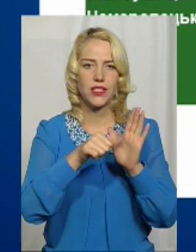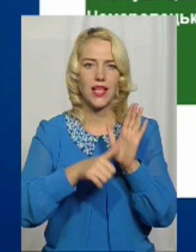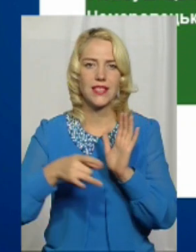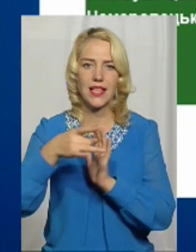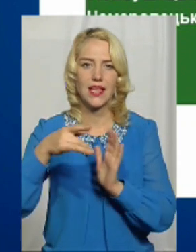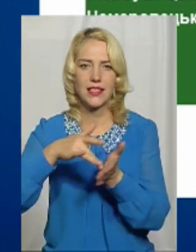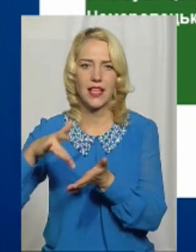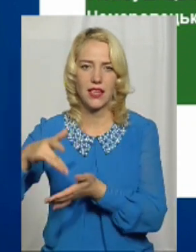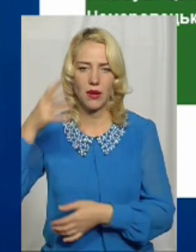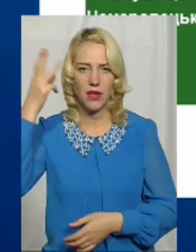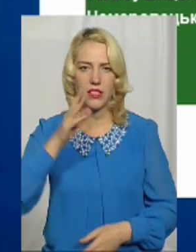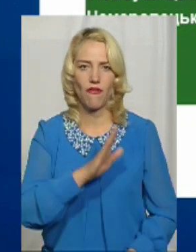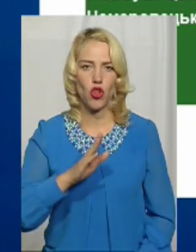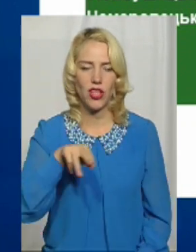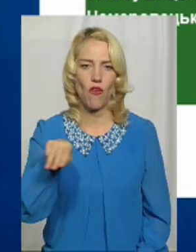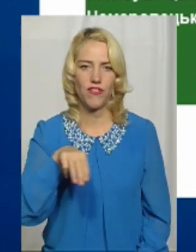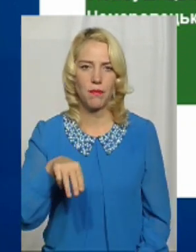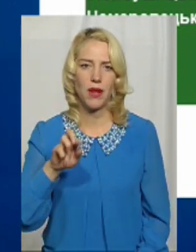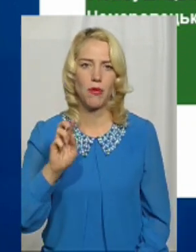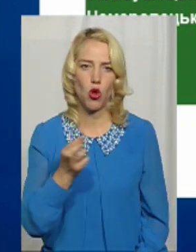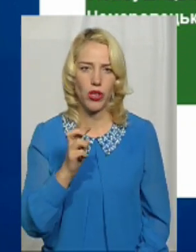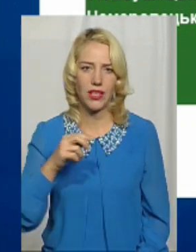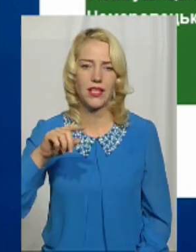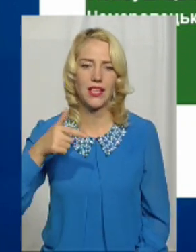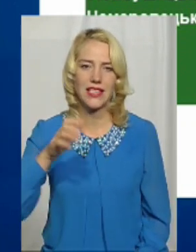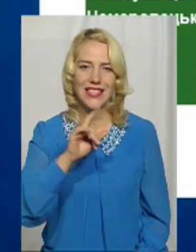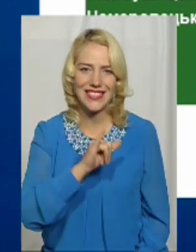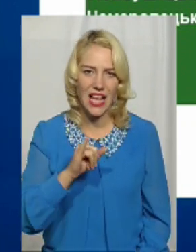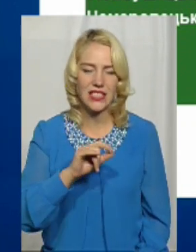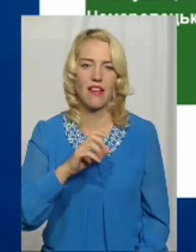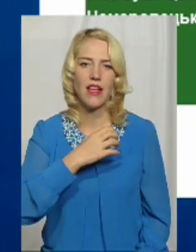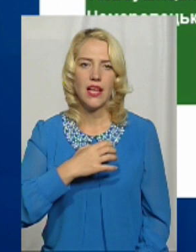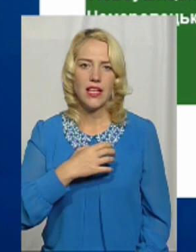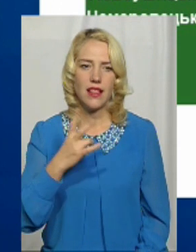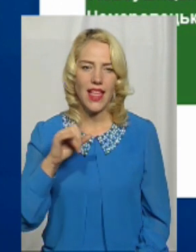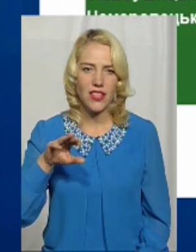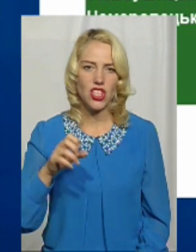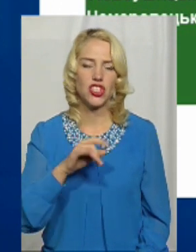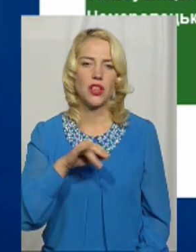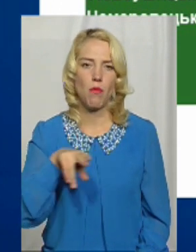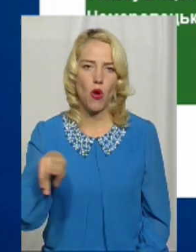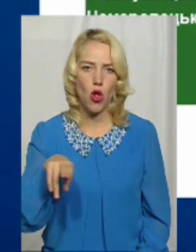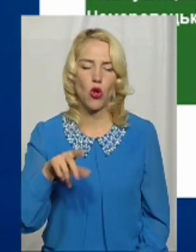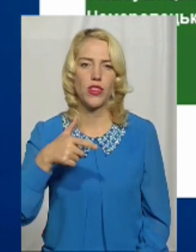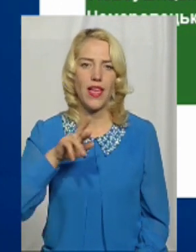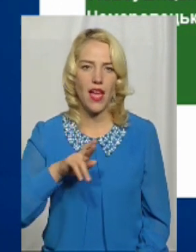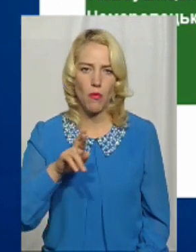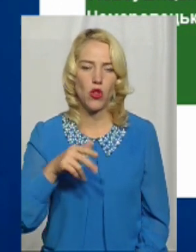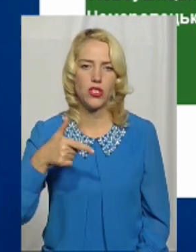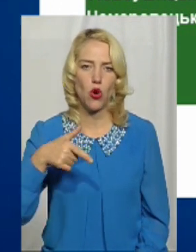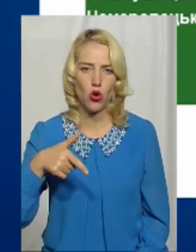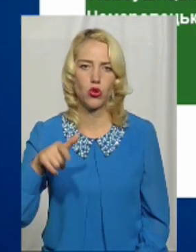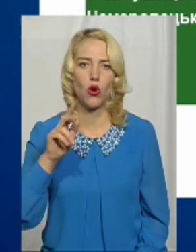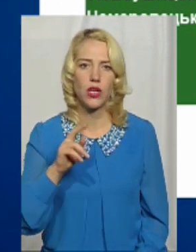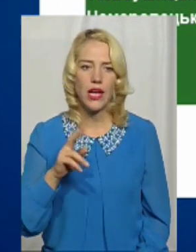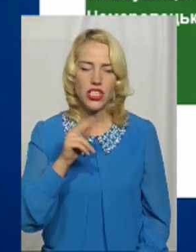райцентрах Хмельниччини – Волочиську, Тіофіполі, Білогір'ї, Зяславі, Славуті, Нетішині, Красилові, Полонному, Ярмолинця, Городку, Чемерівцях,